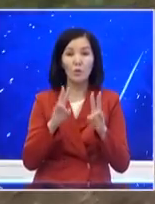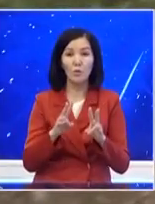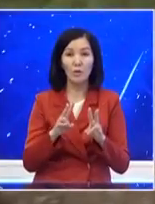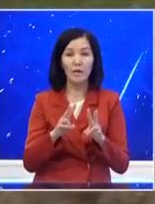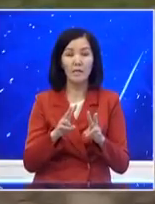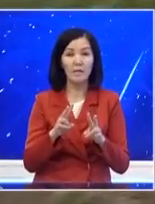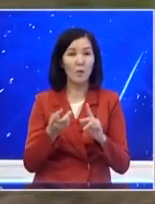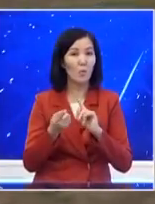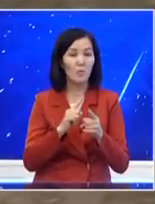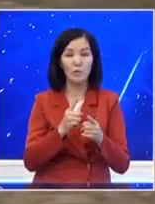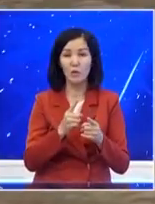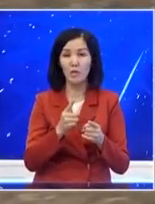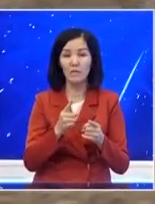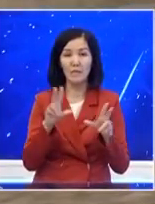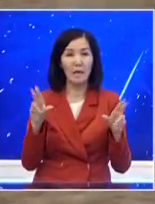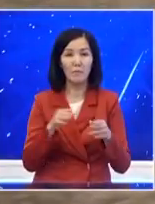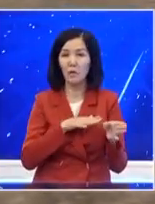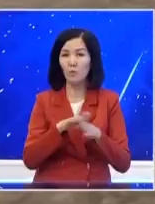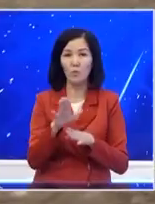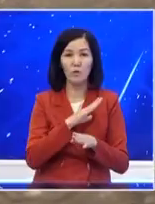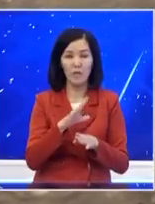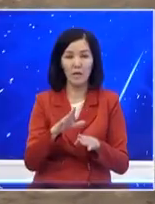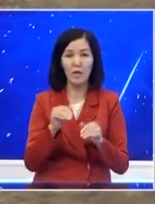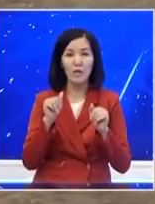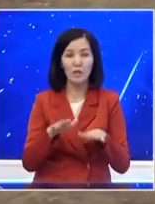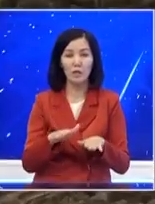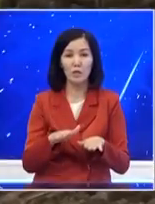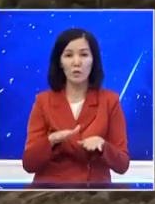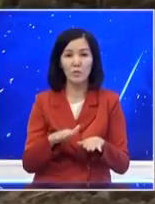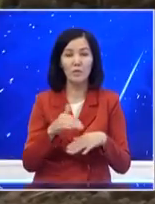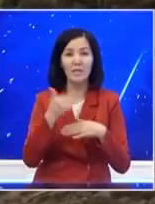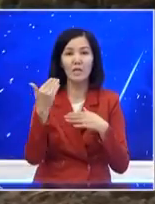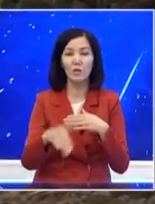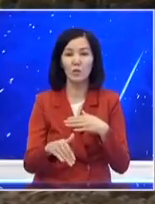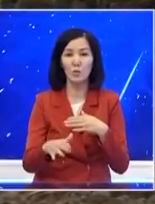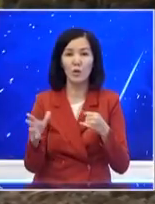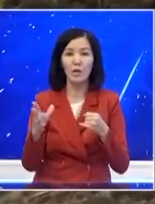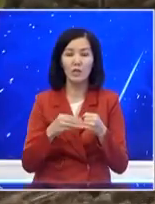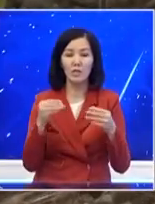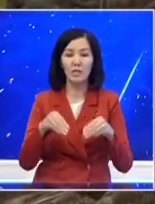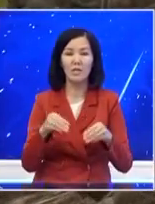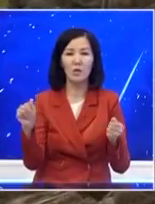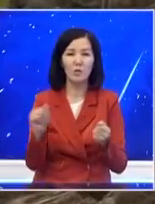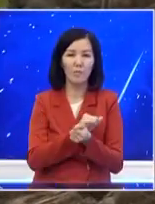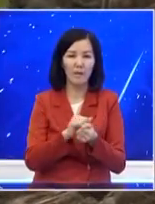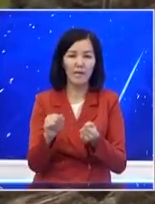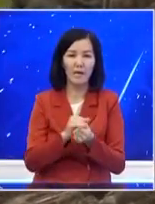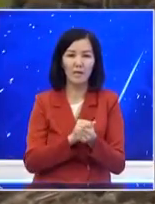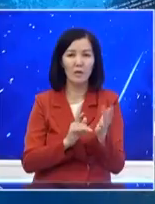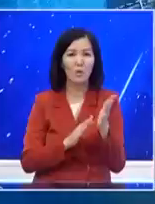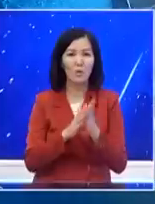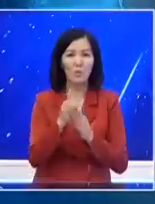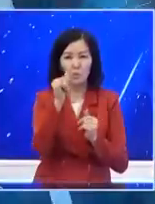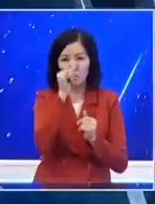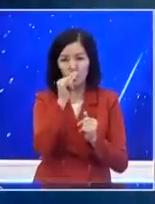бері ешқандай өзгеріс байқалмапты. Ал бұл мәселенің шешілуінің кешеуілдеуі егіннің көп бөлігінің қурап, өнімнің